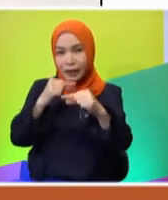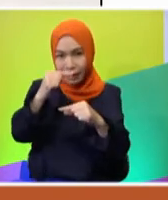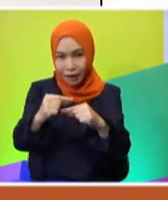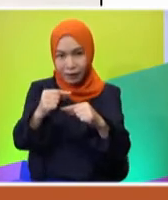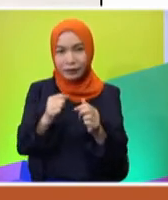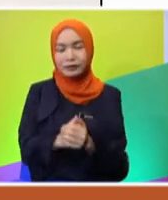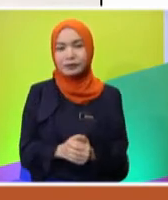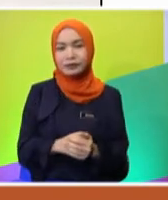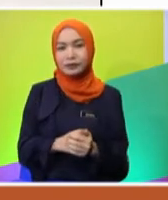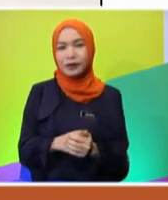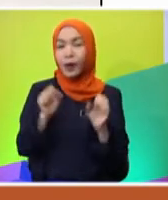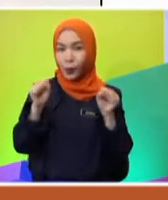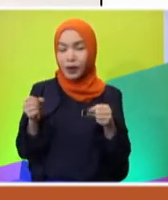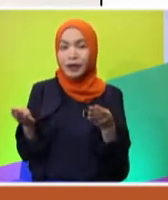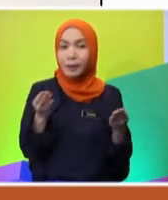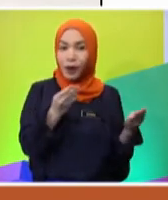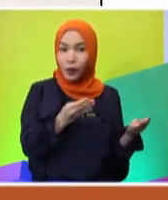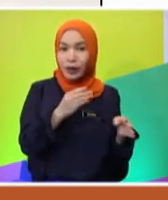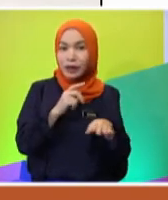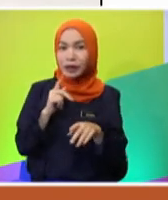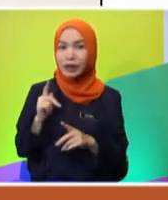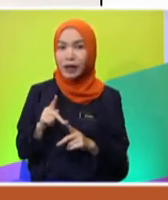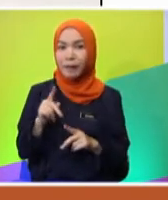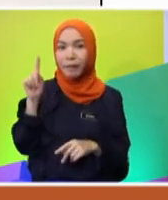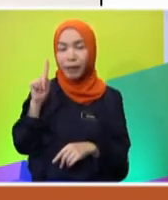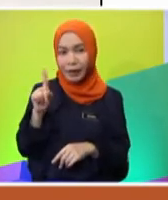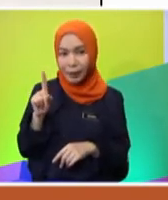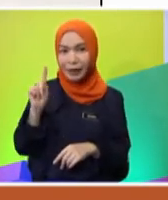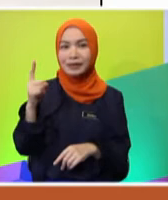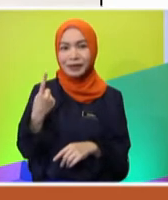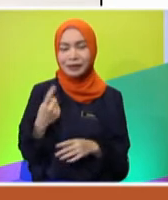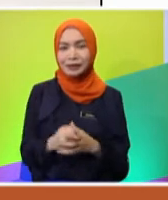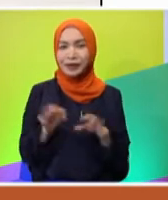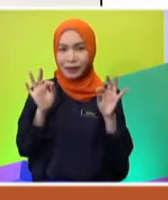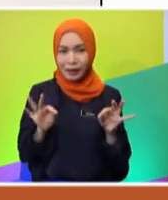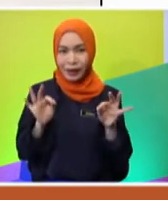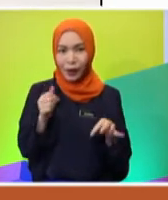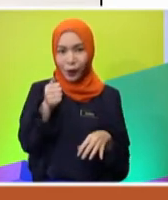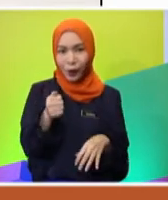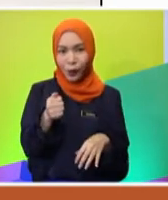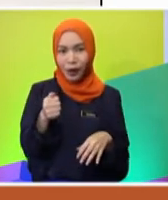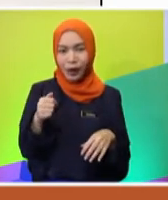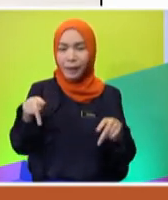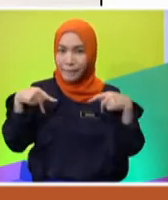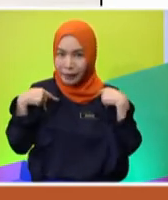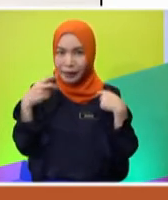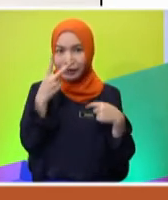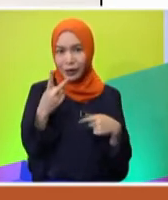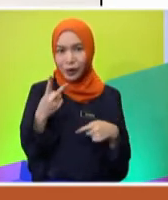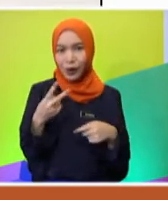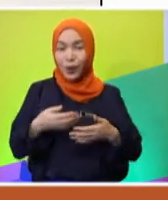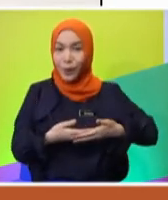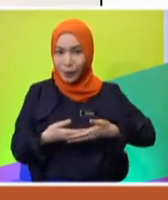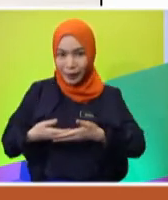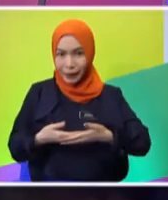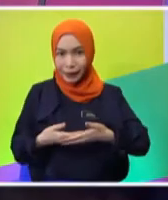dan boleh dibawa kemana-mana lah Adek saldina pernah tengok baby-baby punya tempat baby punya baby